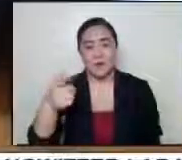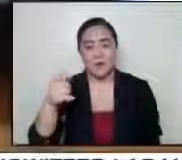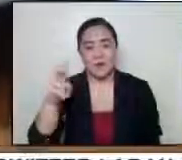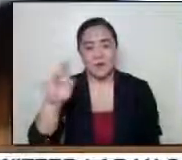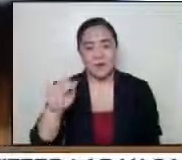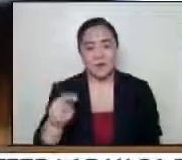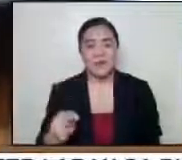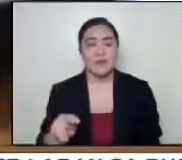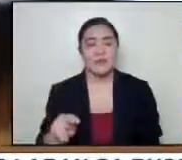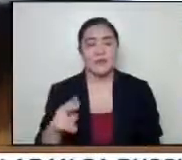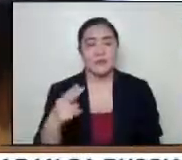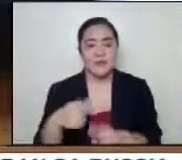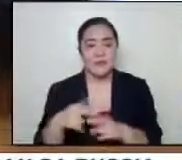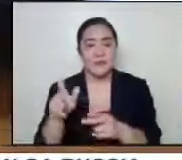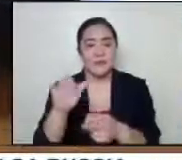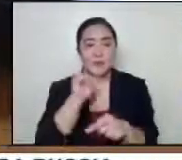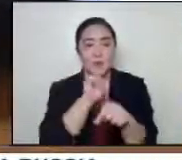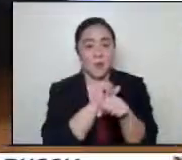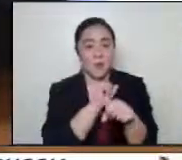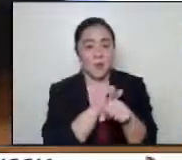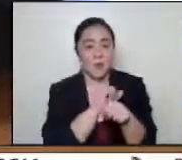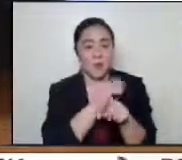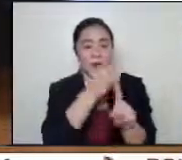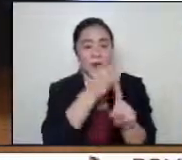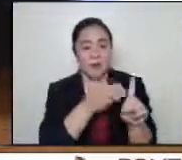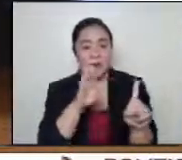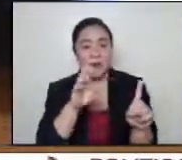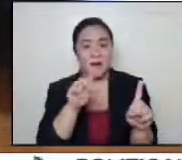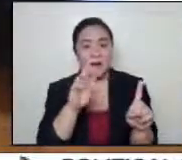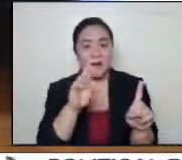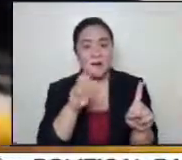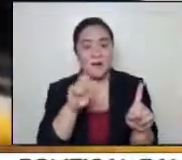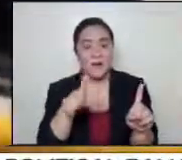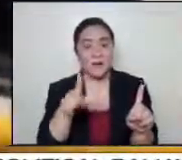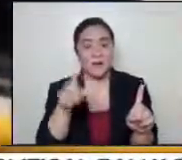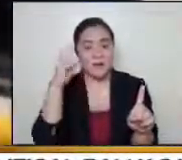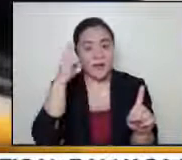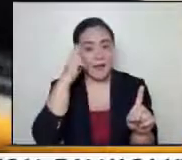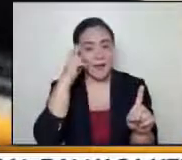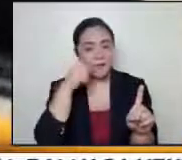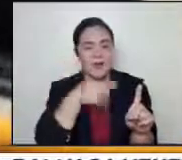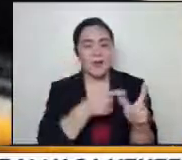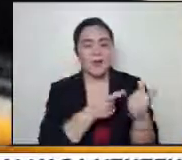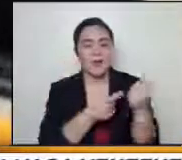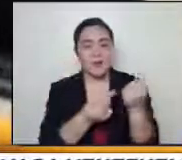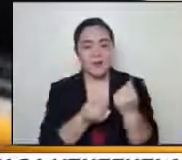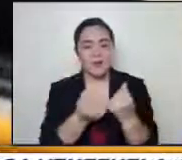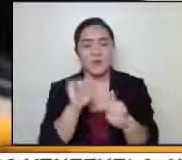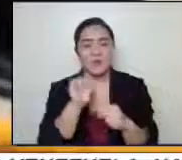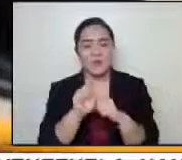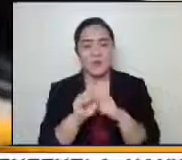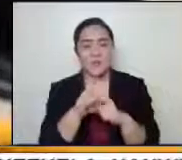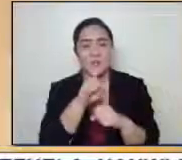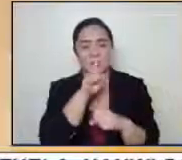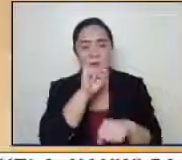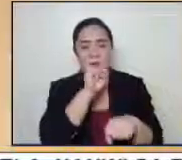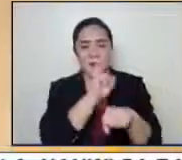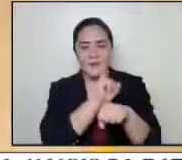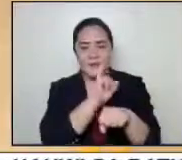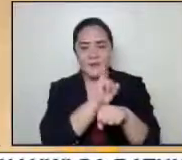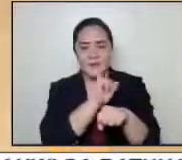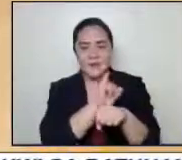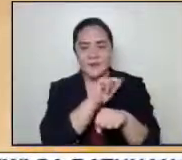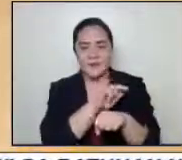naging trabaho si Tatay Rafael, kaya naman hindi masukat ang kanyang kasipagan at